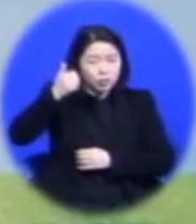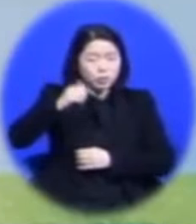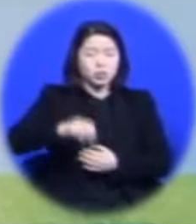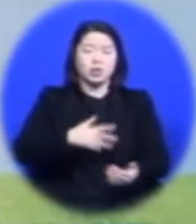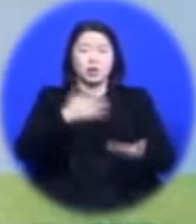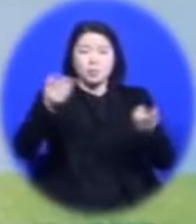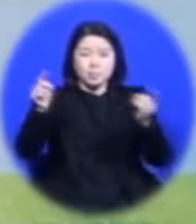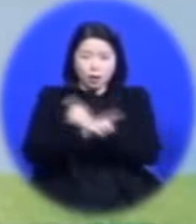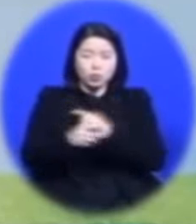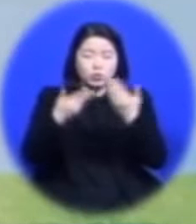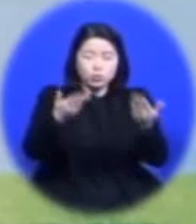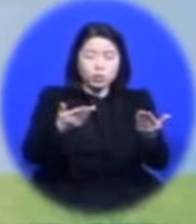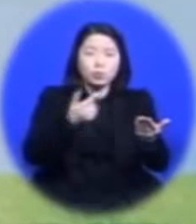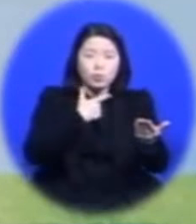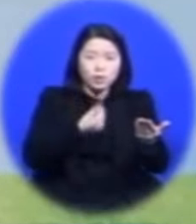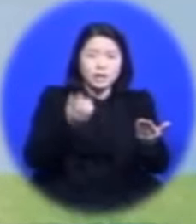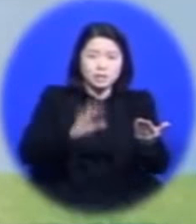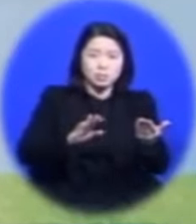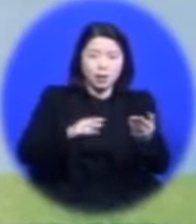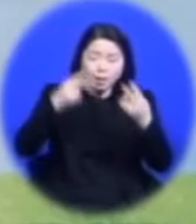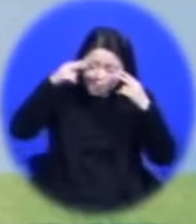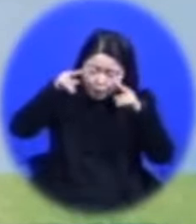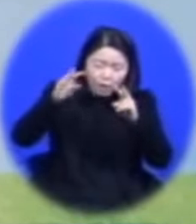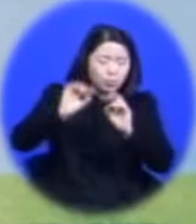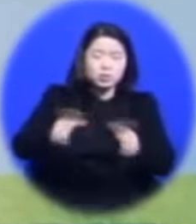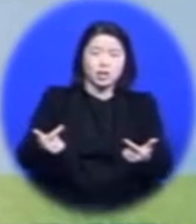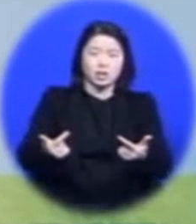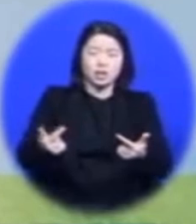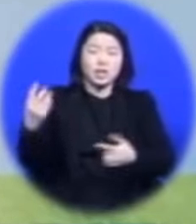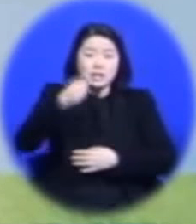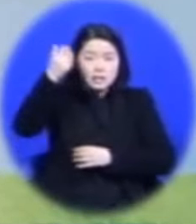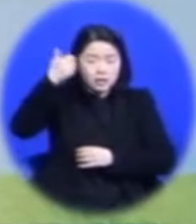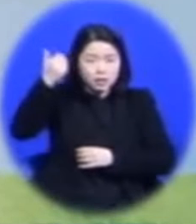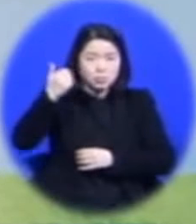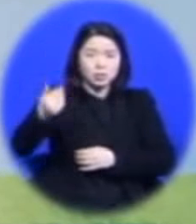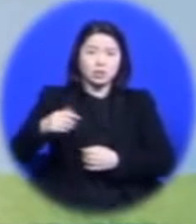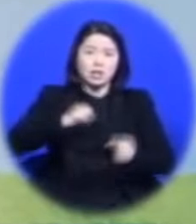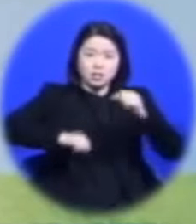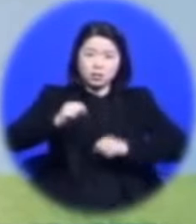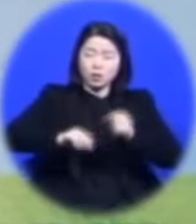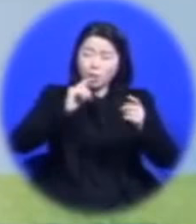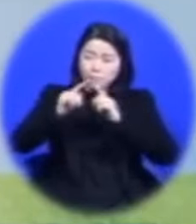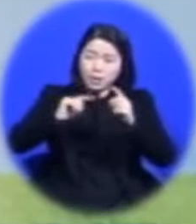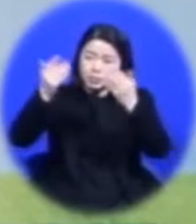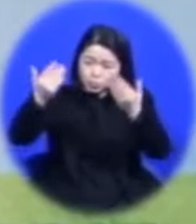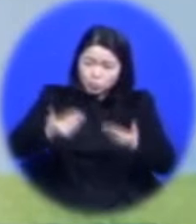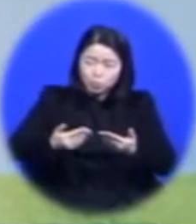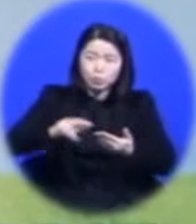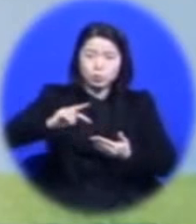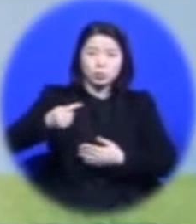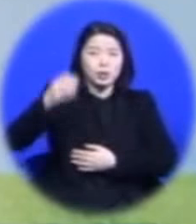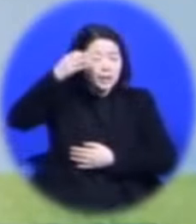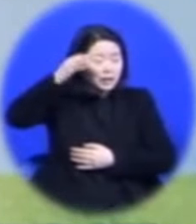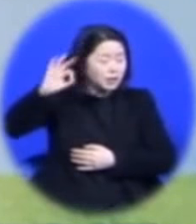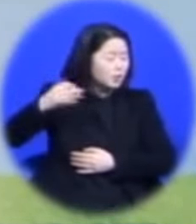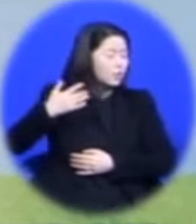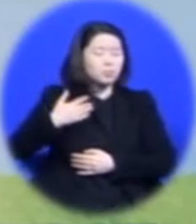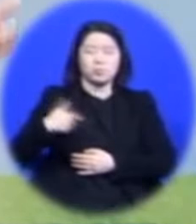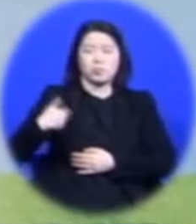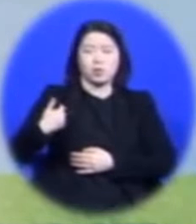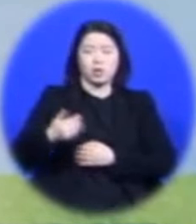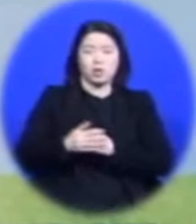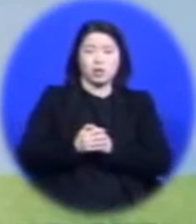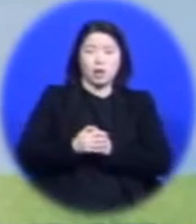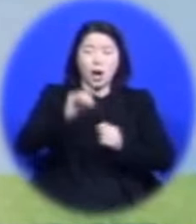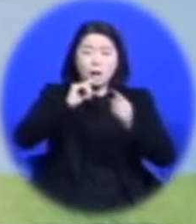않고 사니 성령님이 역사하시고 말씀을 주셔도 깨닫지도 못해요